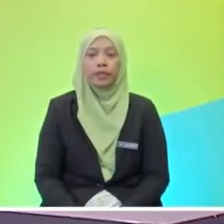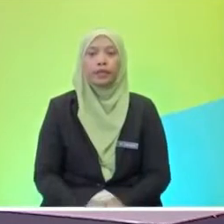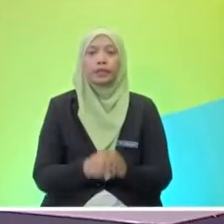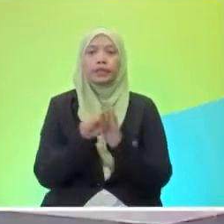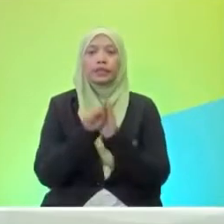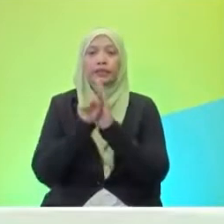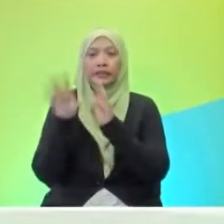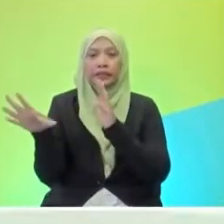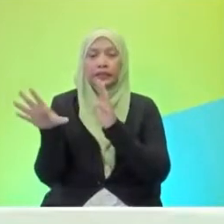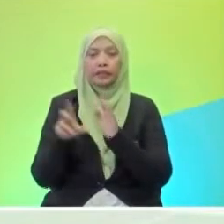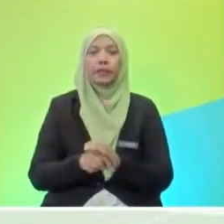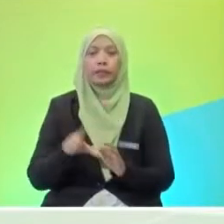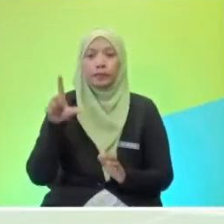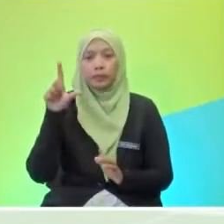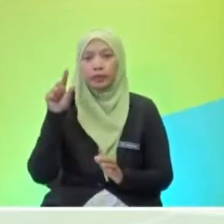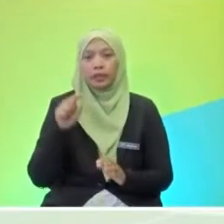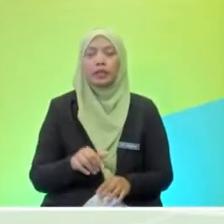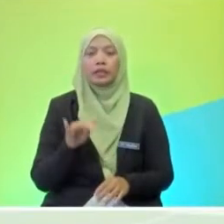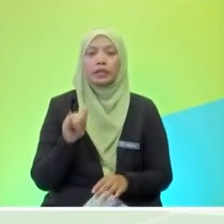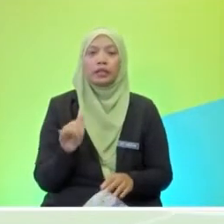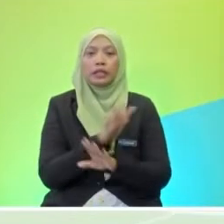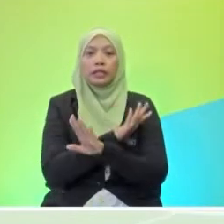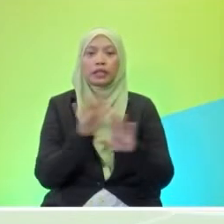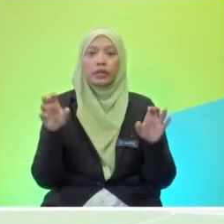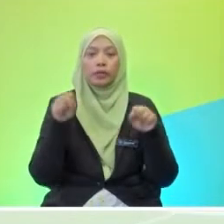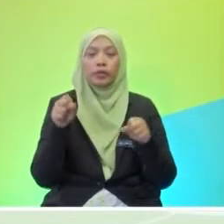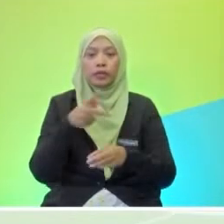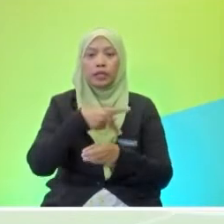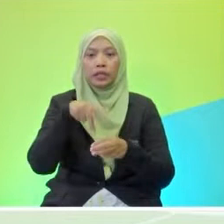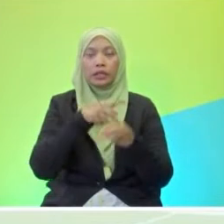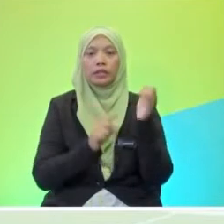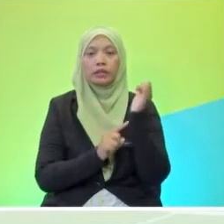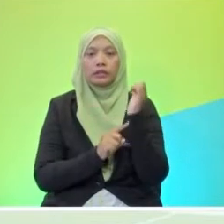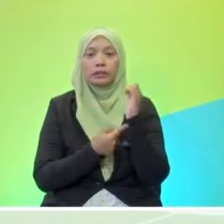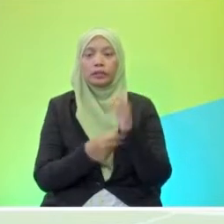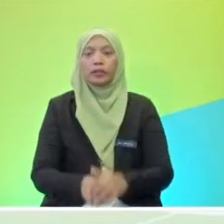sistem pencahaya tak boleh di kita smule kita kenal dia sebagai